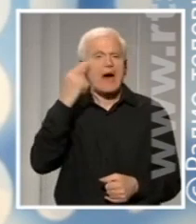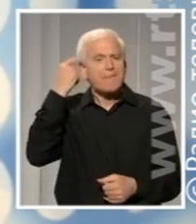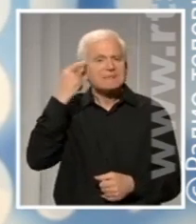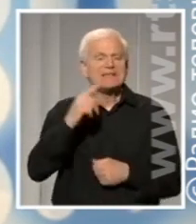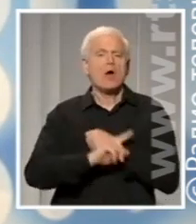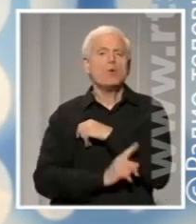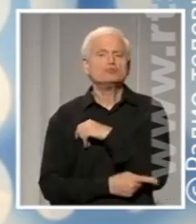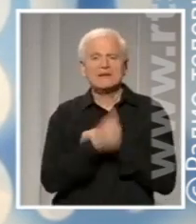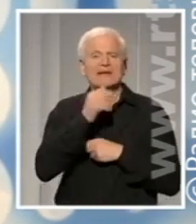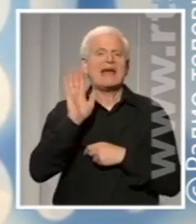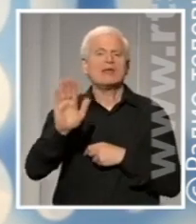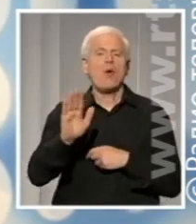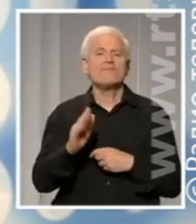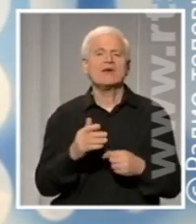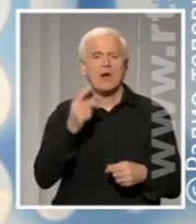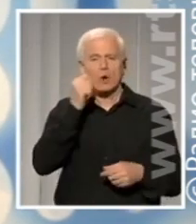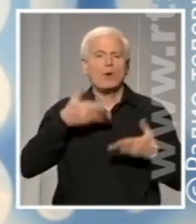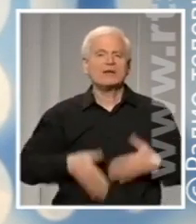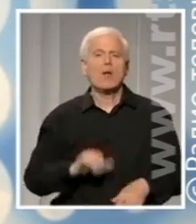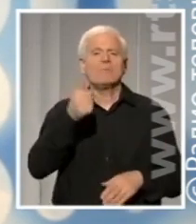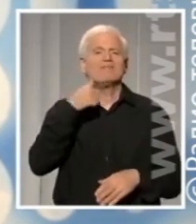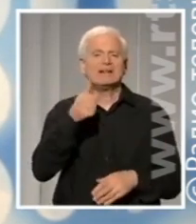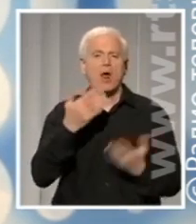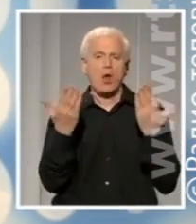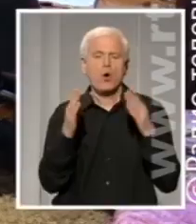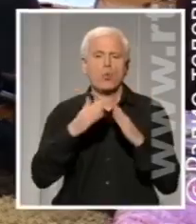njihovi roditelji o prvom danu u kućnoj školi.